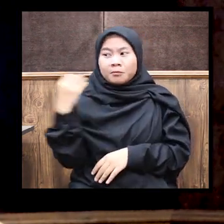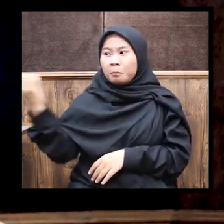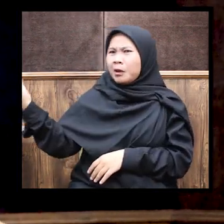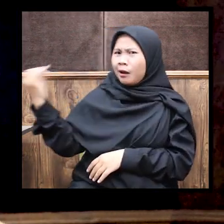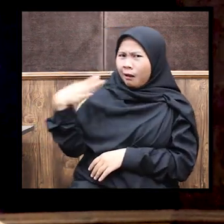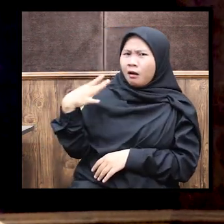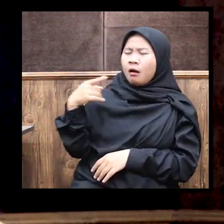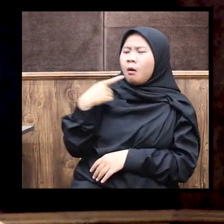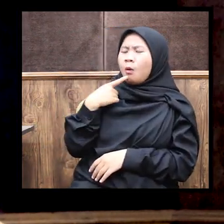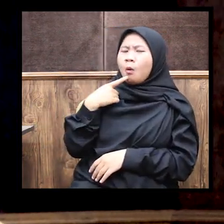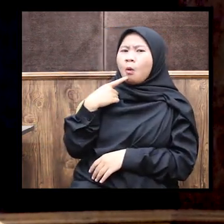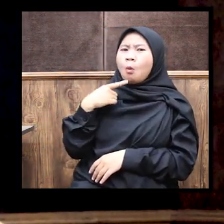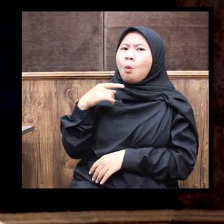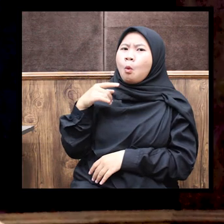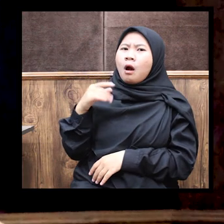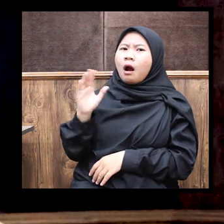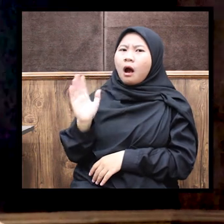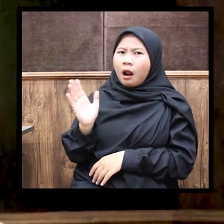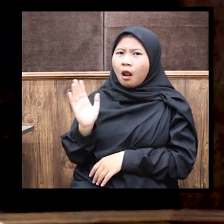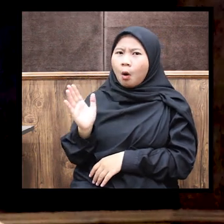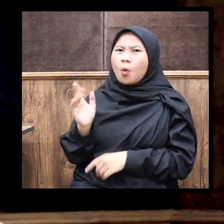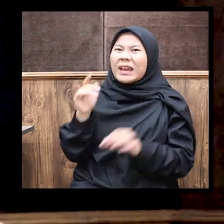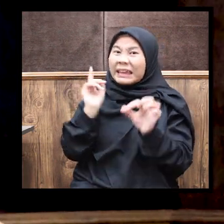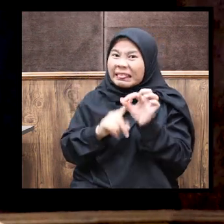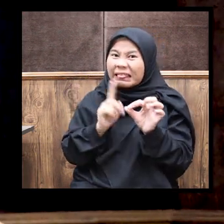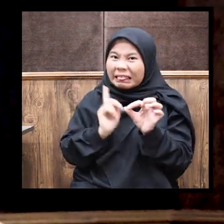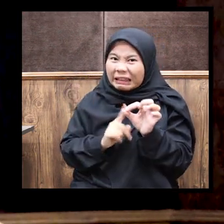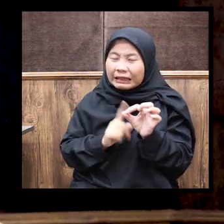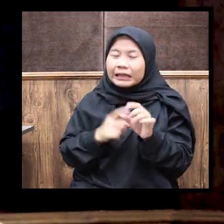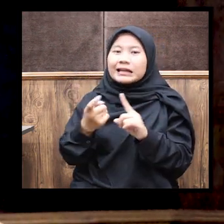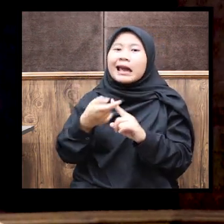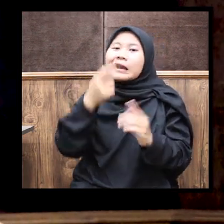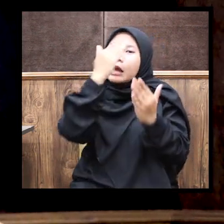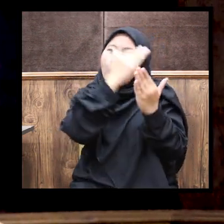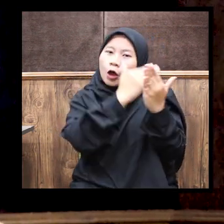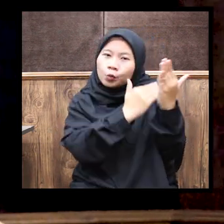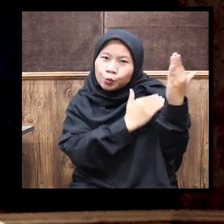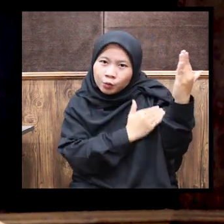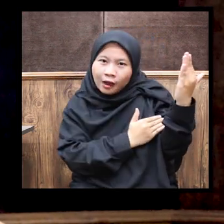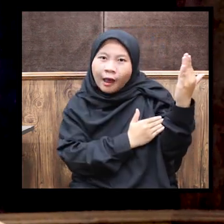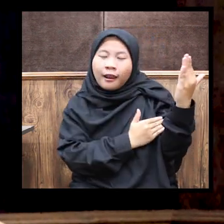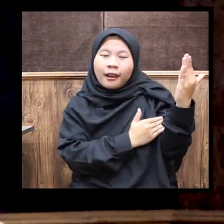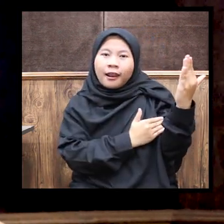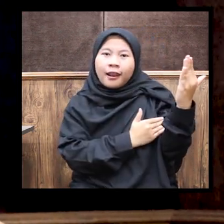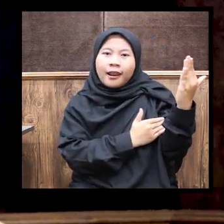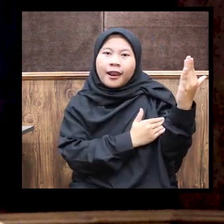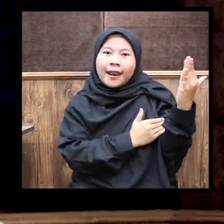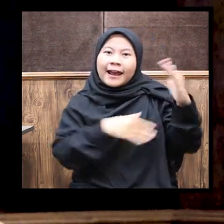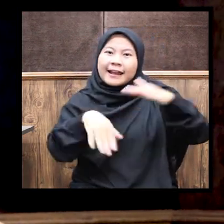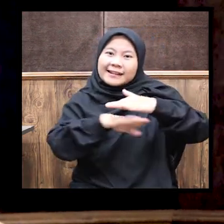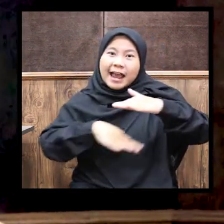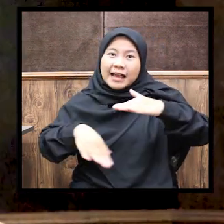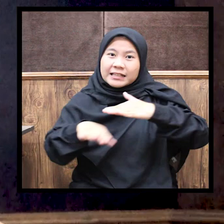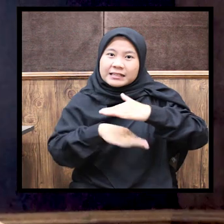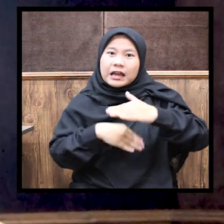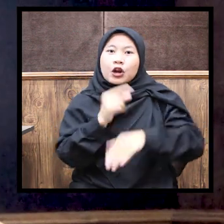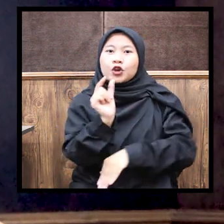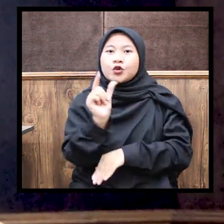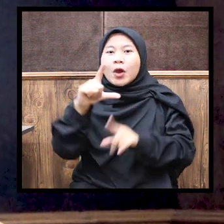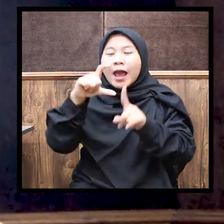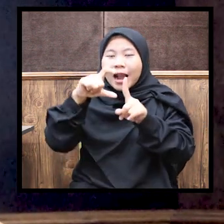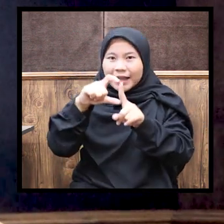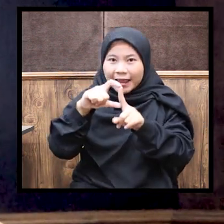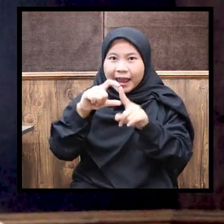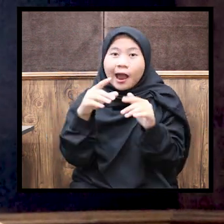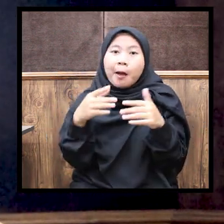ya bahwa memang pokok dari regulasi yang paling menjadi acuan kita bagi unit layanan disabilitas